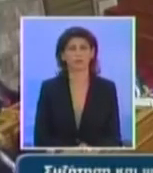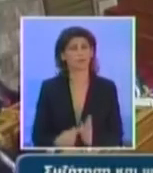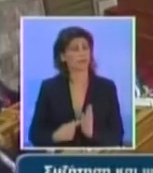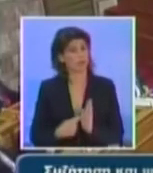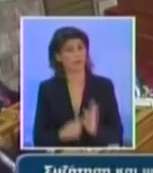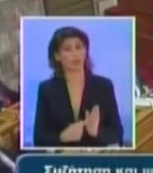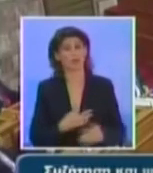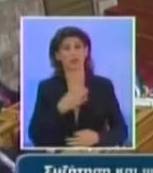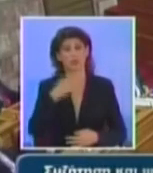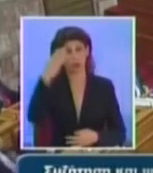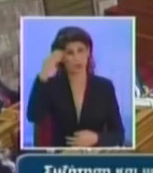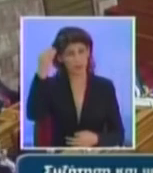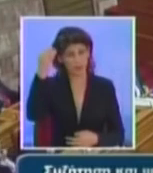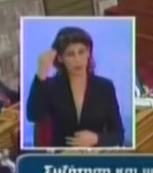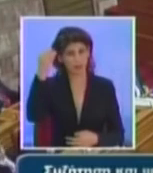Εμφανίστηκε επίσης ο κύριος Τσίπρας